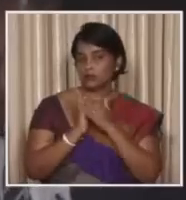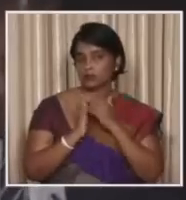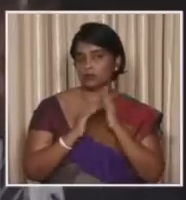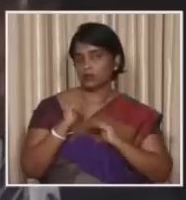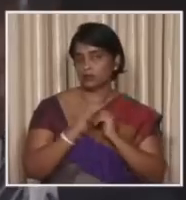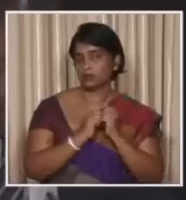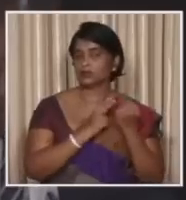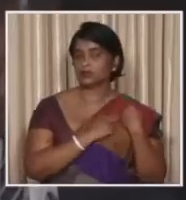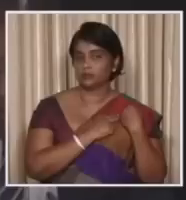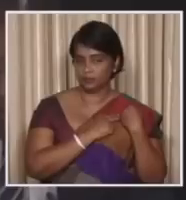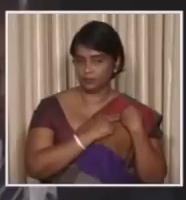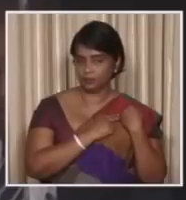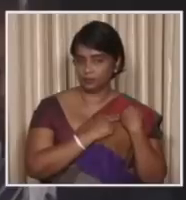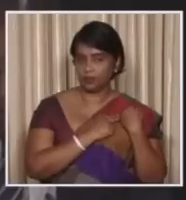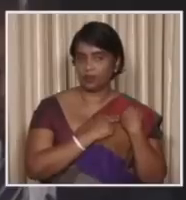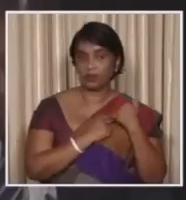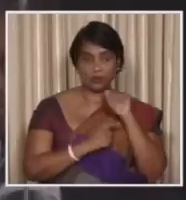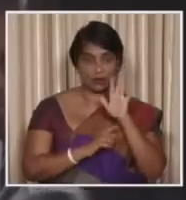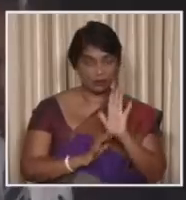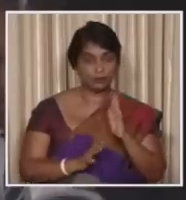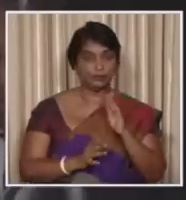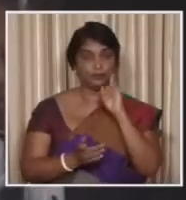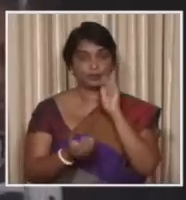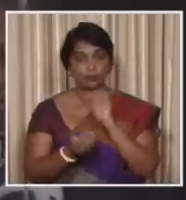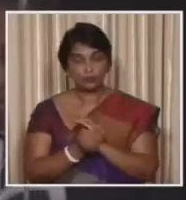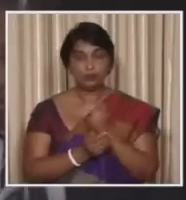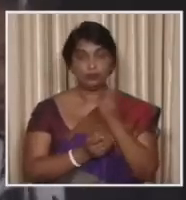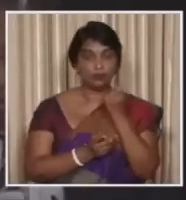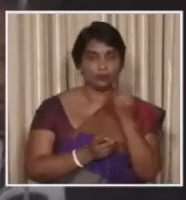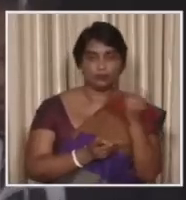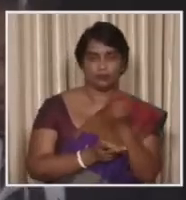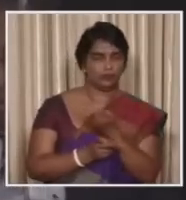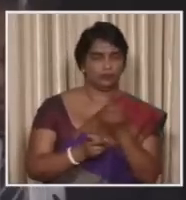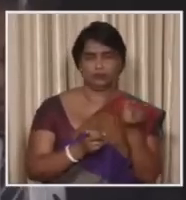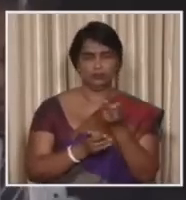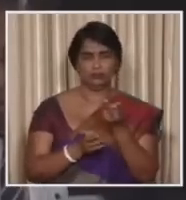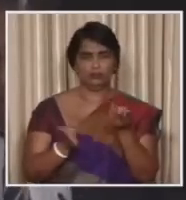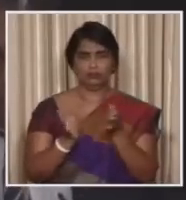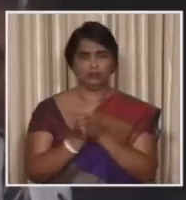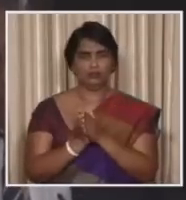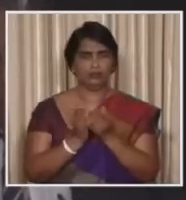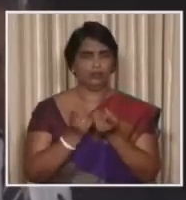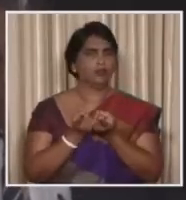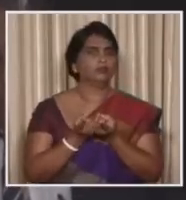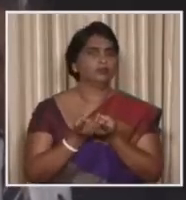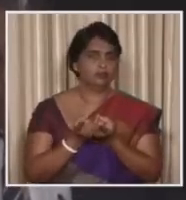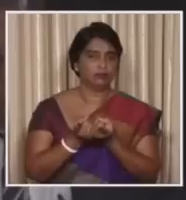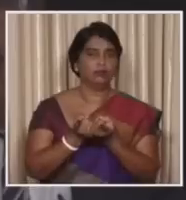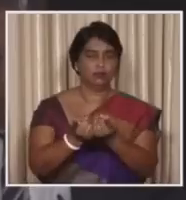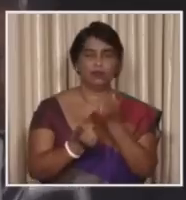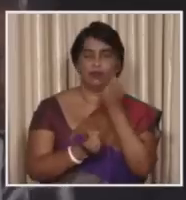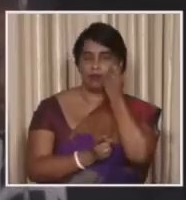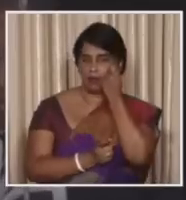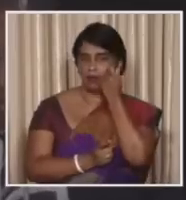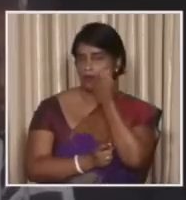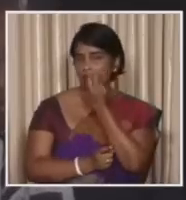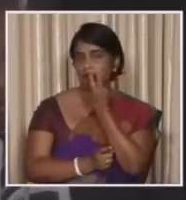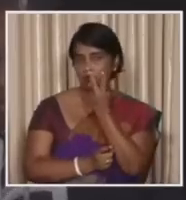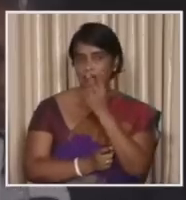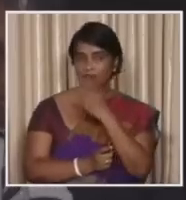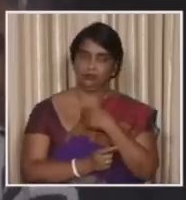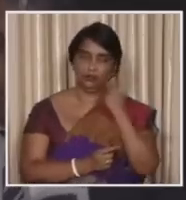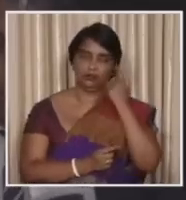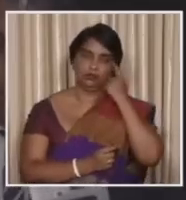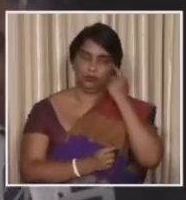ගැනයි හැබැයි ආරක්ෂාව ආර්ථිකයි එකිනෙකට ප්‍රතිචාර දක්වන සමාන්තරව ගමන් කරන සාධක දෙකක් බවයි මගේ